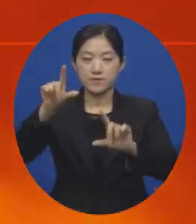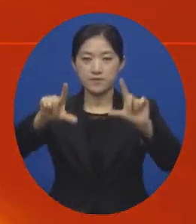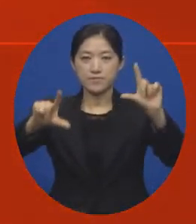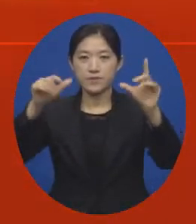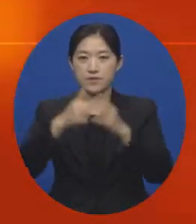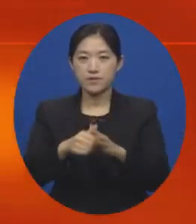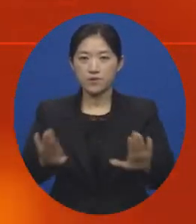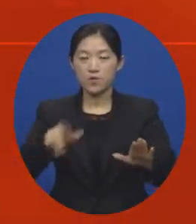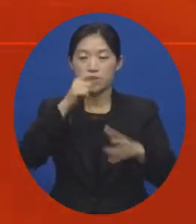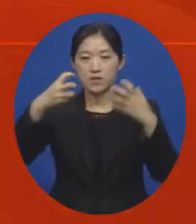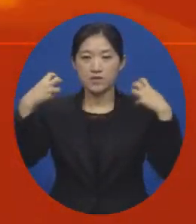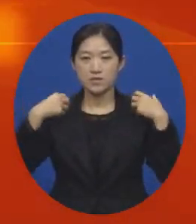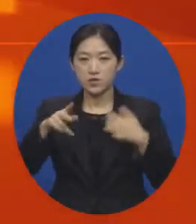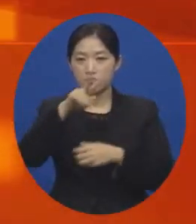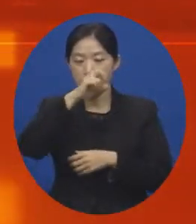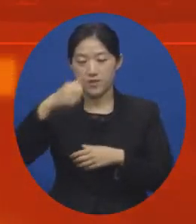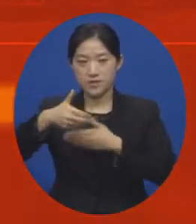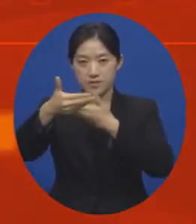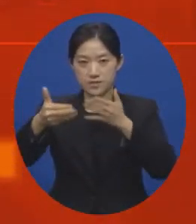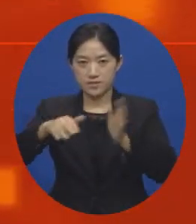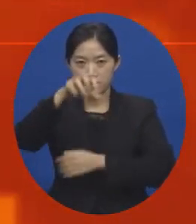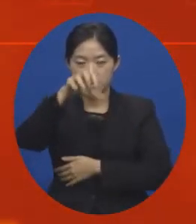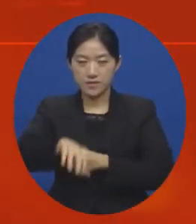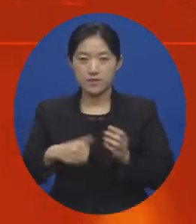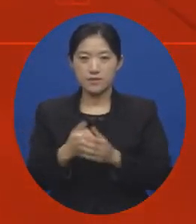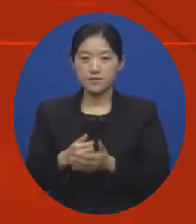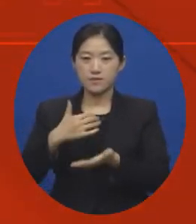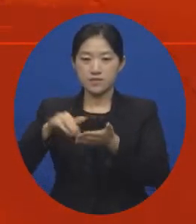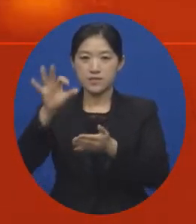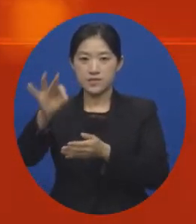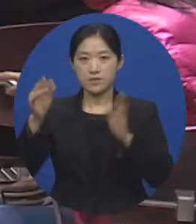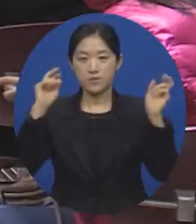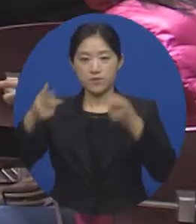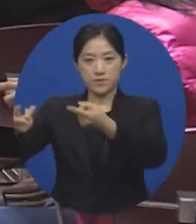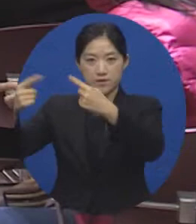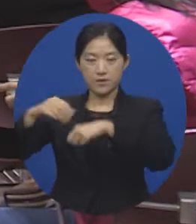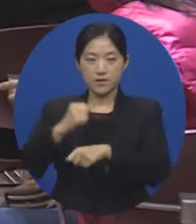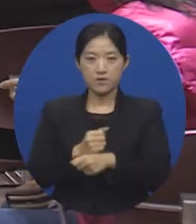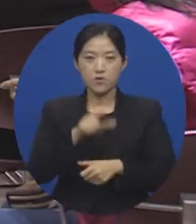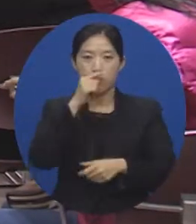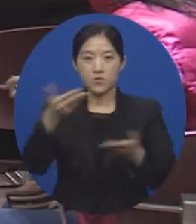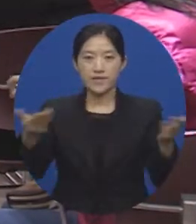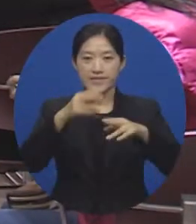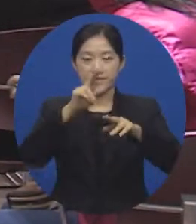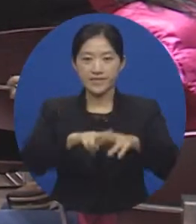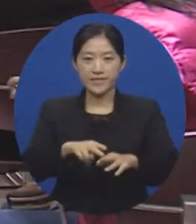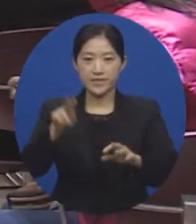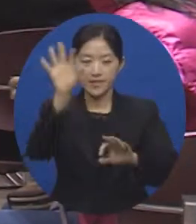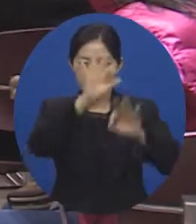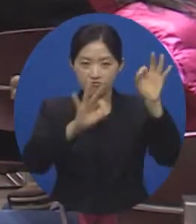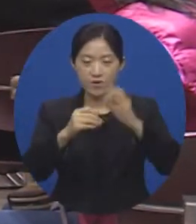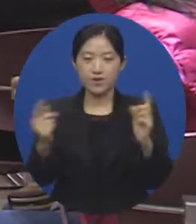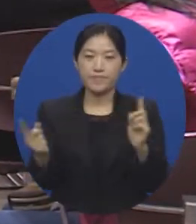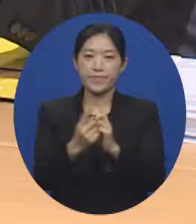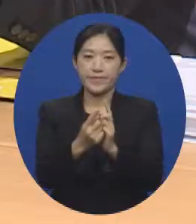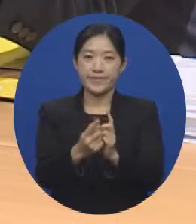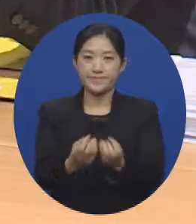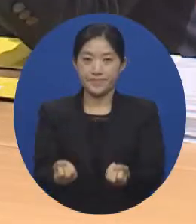무량실에서 관내 및 관외 10여 개 업체가 참여한 가운데 오산 일자리 구하기 만남의 장을